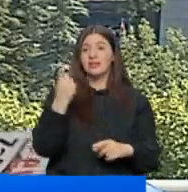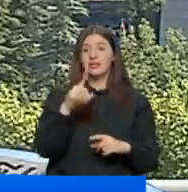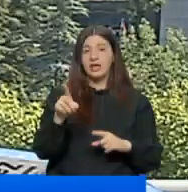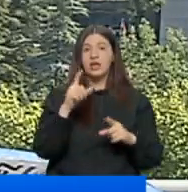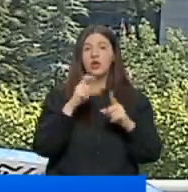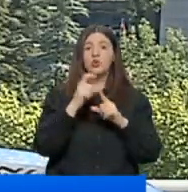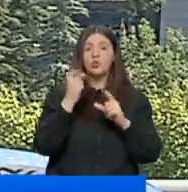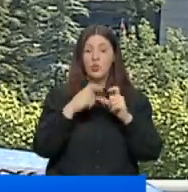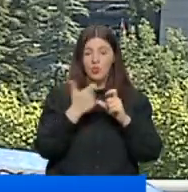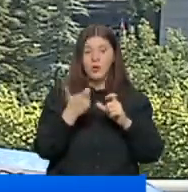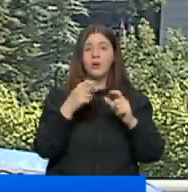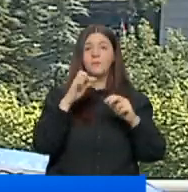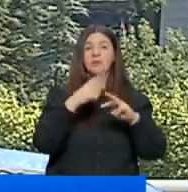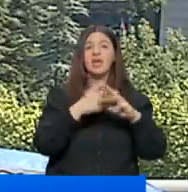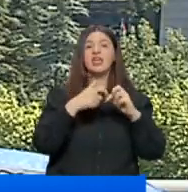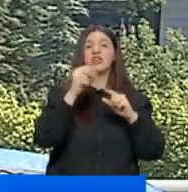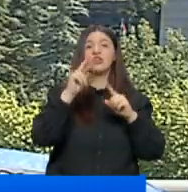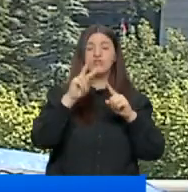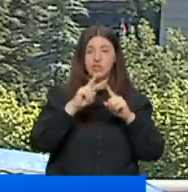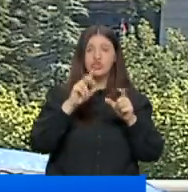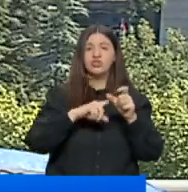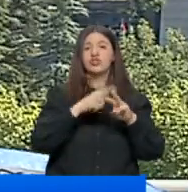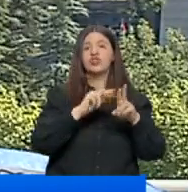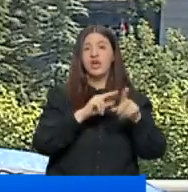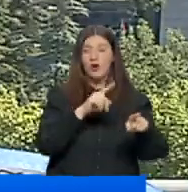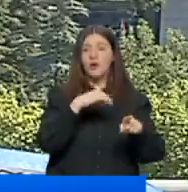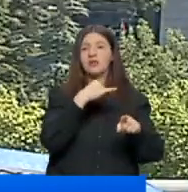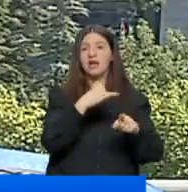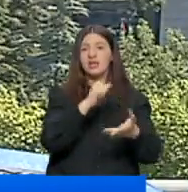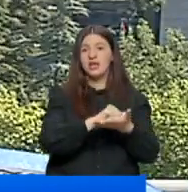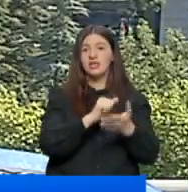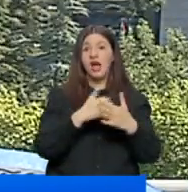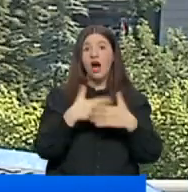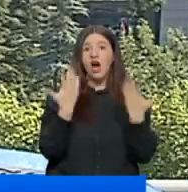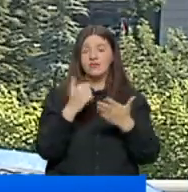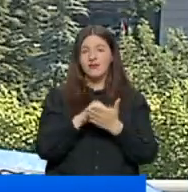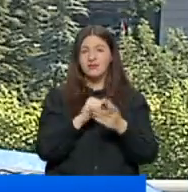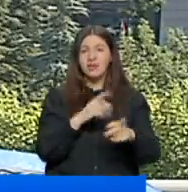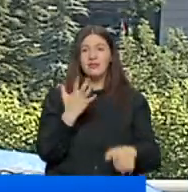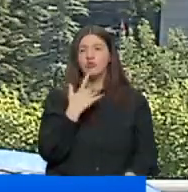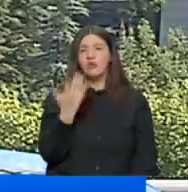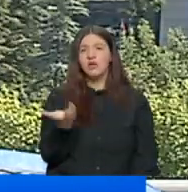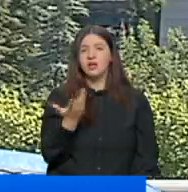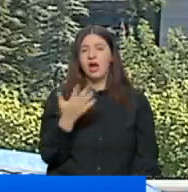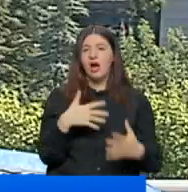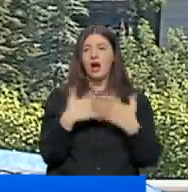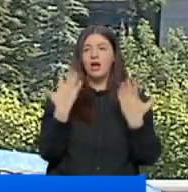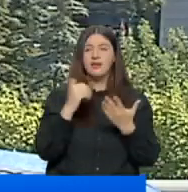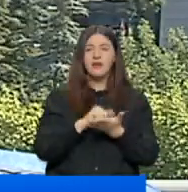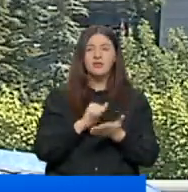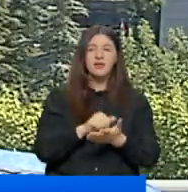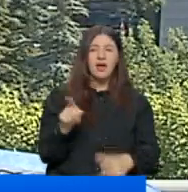Doğu Perinçek ve o partiye yakın gazete Aydınlık Gazetesi. Ne diyor mesela Aydınlık